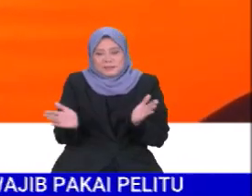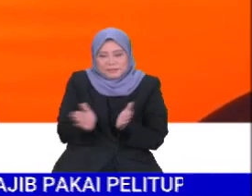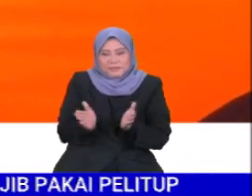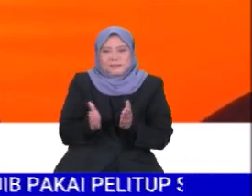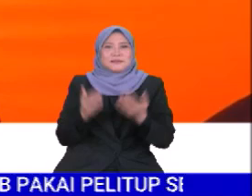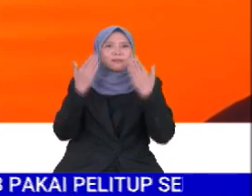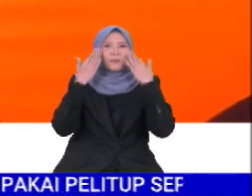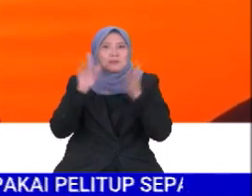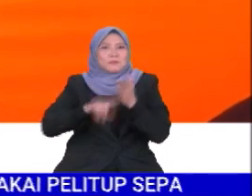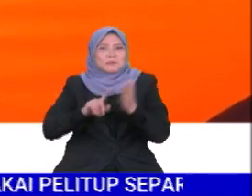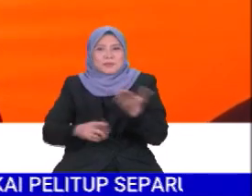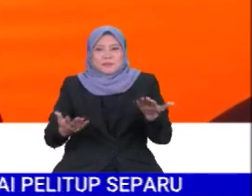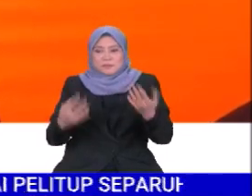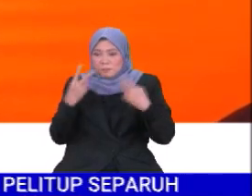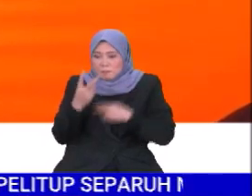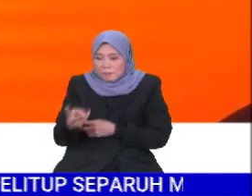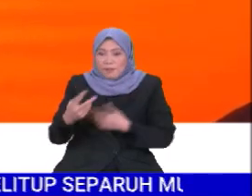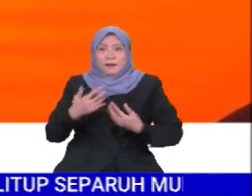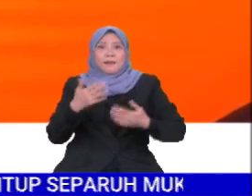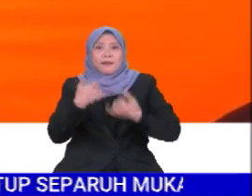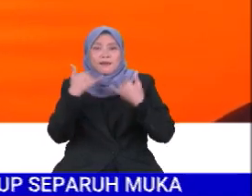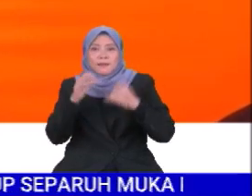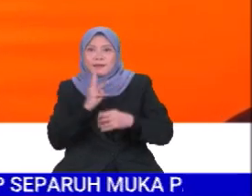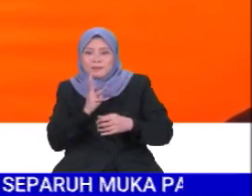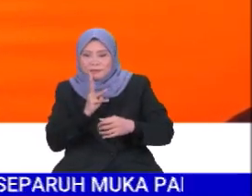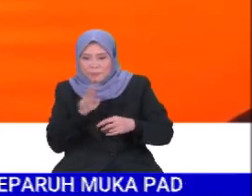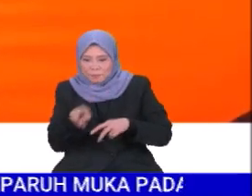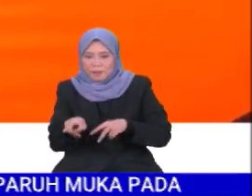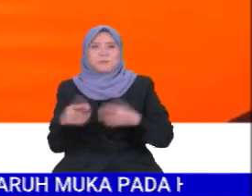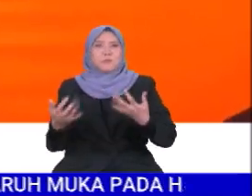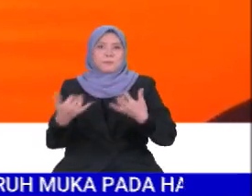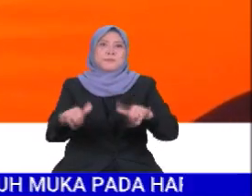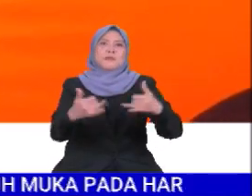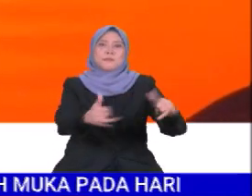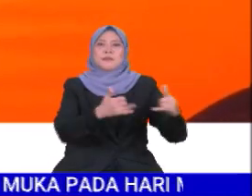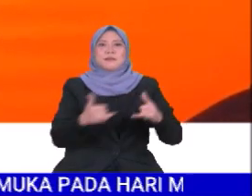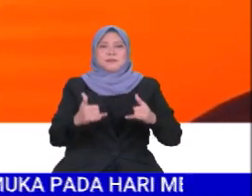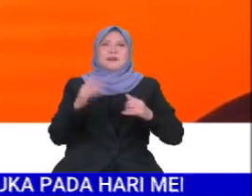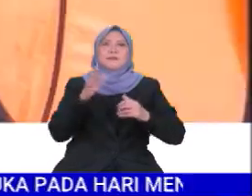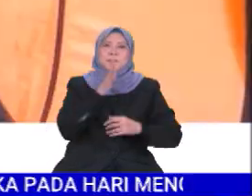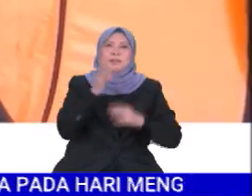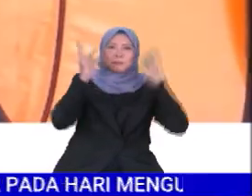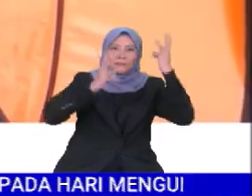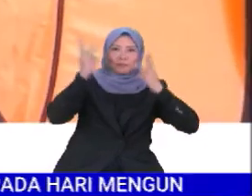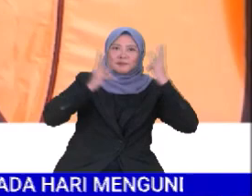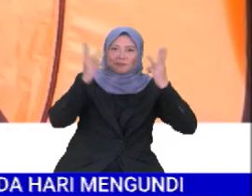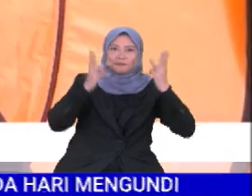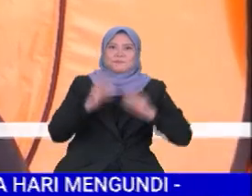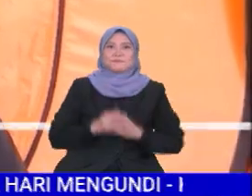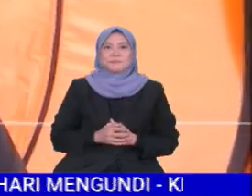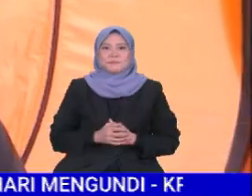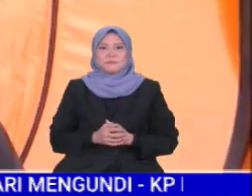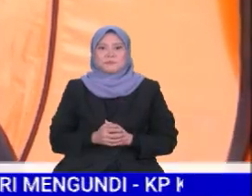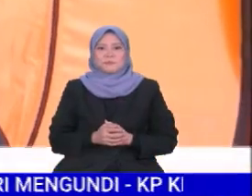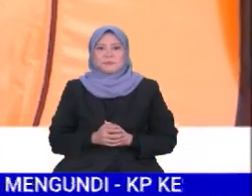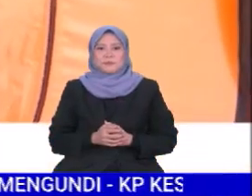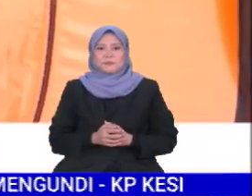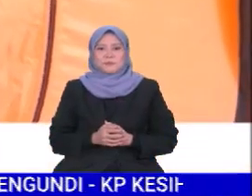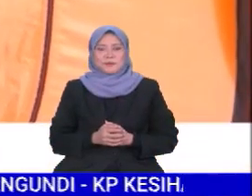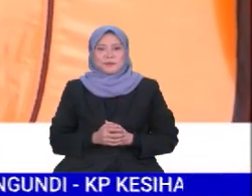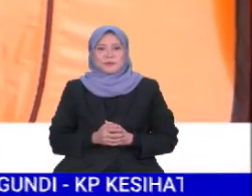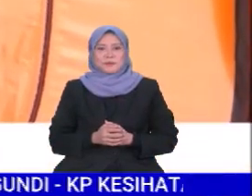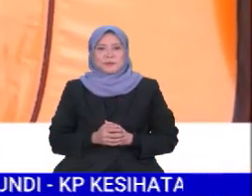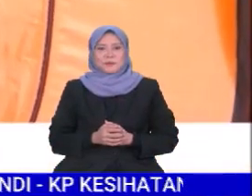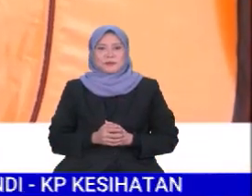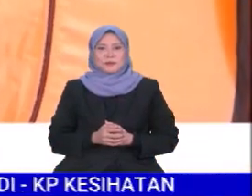tak tahu gapo. Ya nak apa air. Cakap nak main. Ya, tak? Takut juga lah orang tepi sungai ni. Mari-mari tu. Benarnya tak